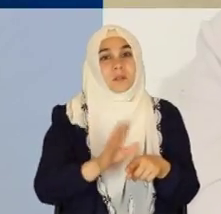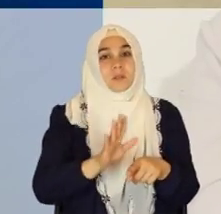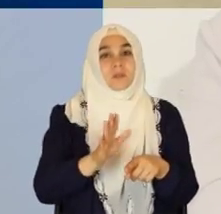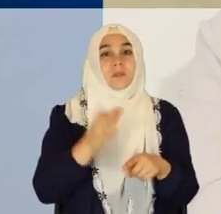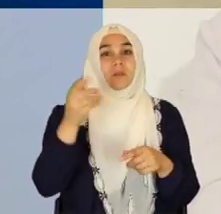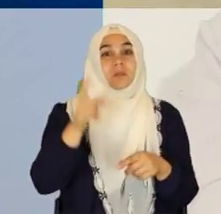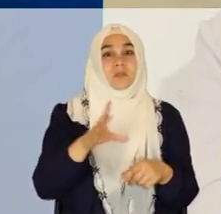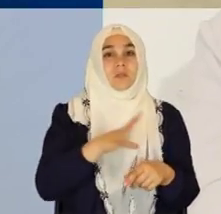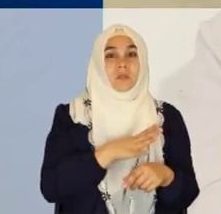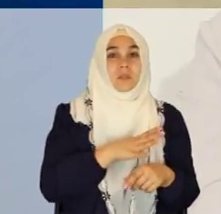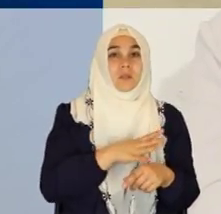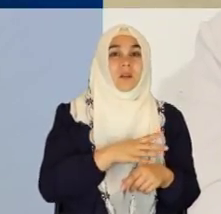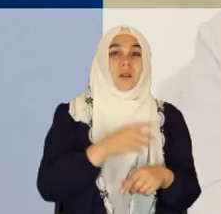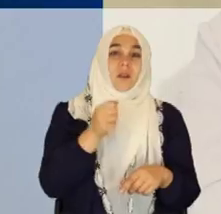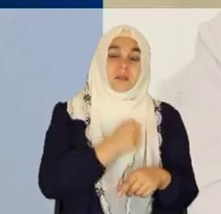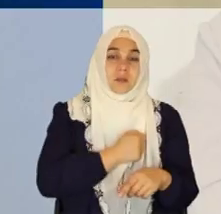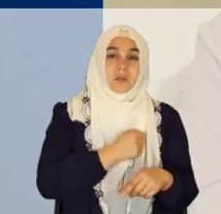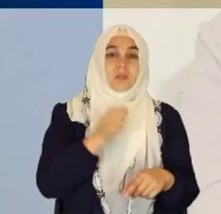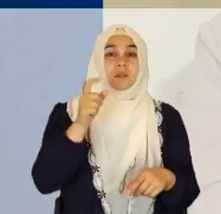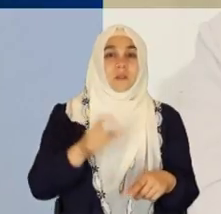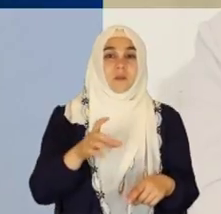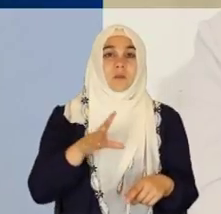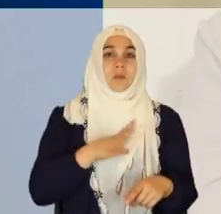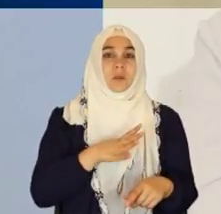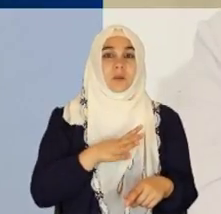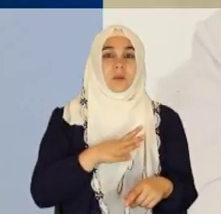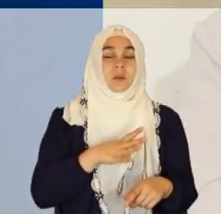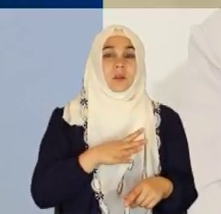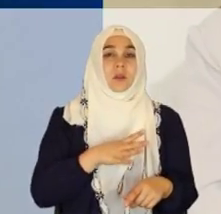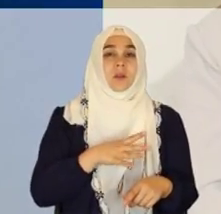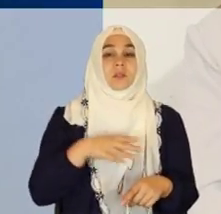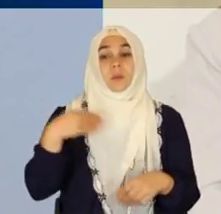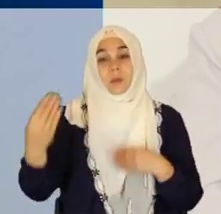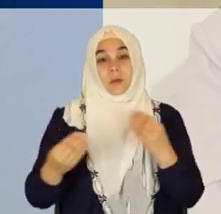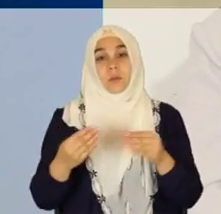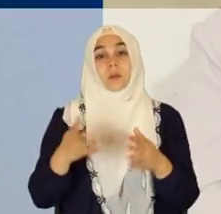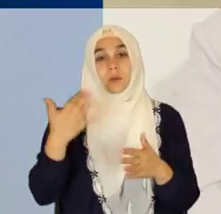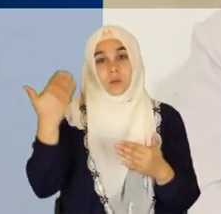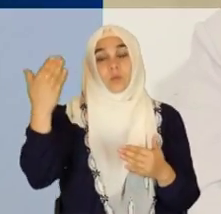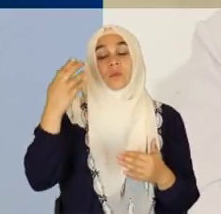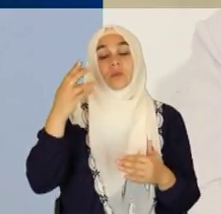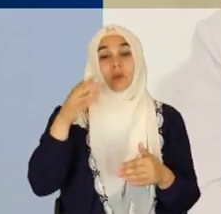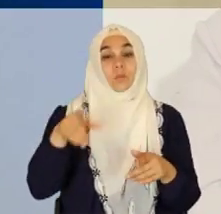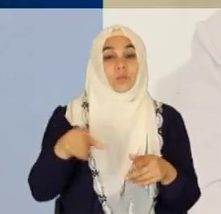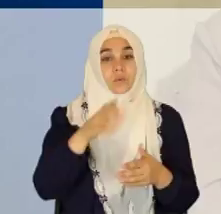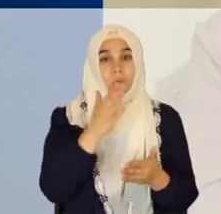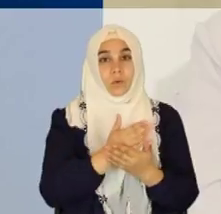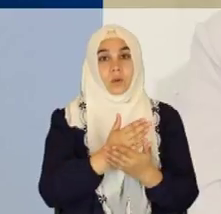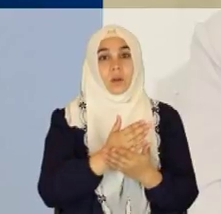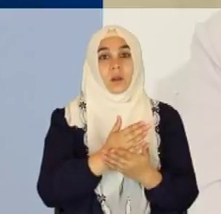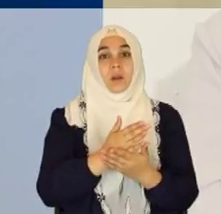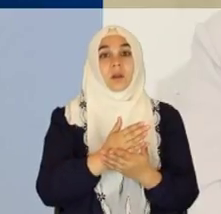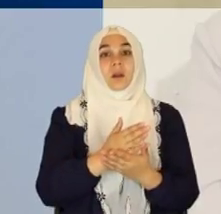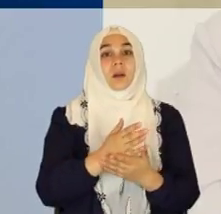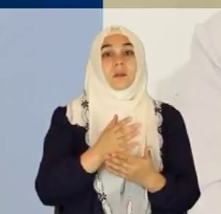kelmaydigan nihoyatda ayanchli holatlar hisoblanadi. Lekin beraman deganga, haligi aytganda yo'l ko'p. Beraman